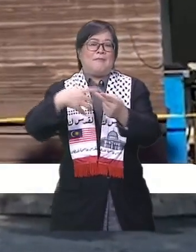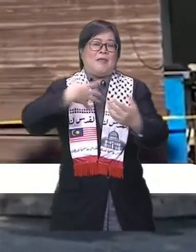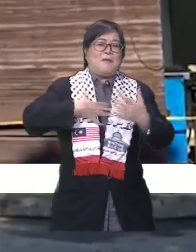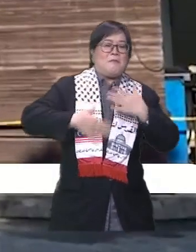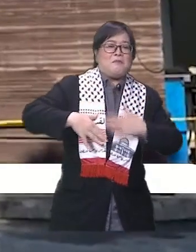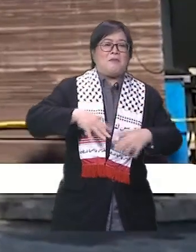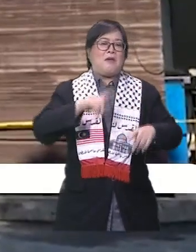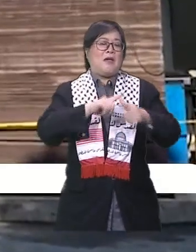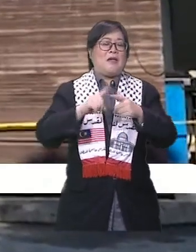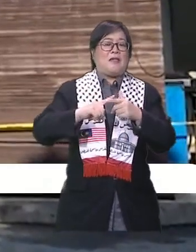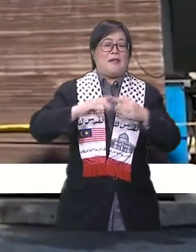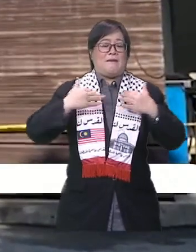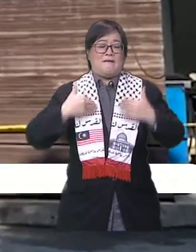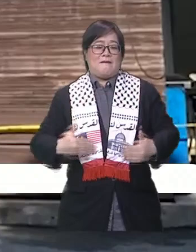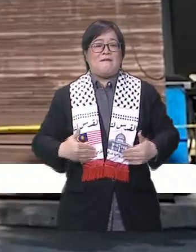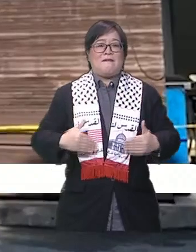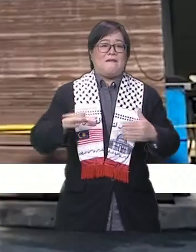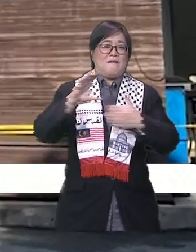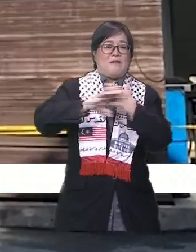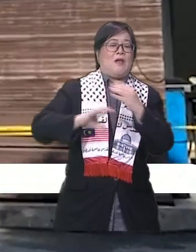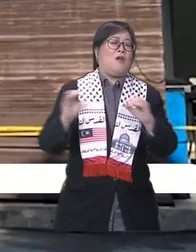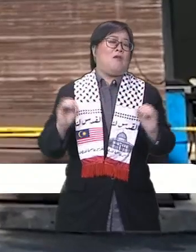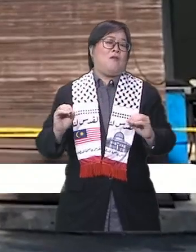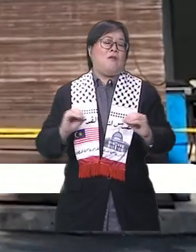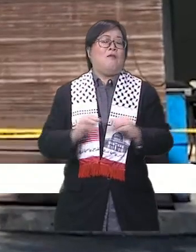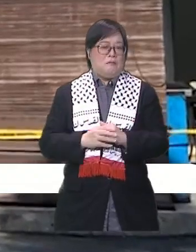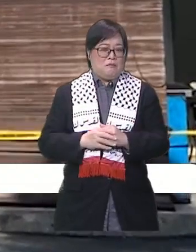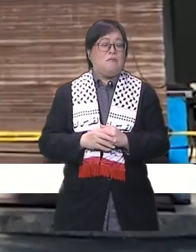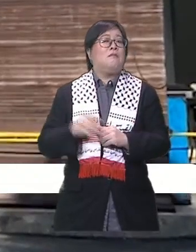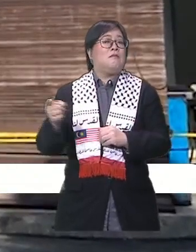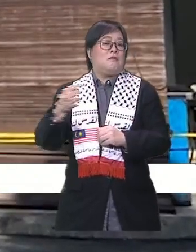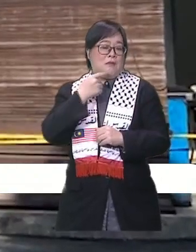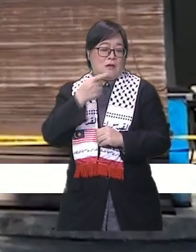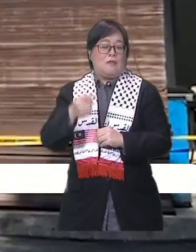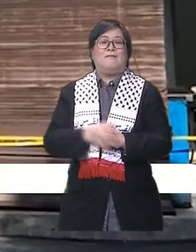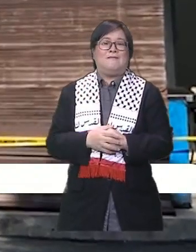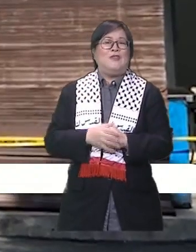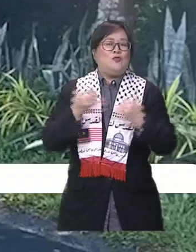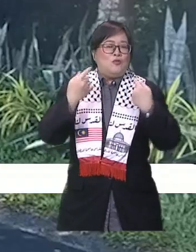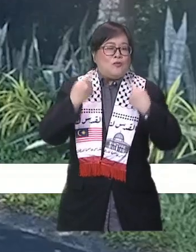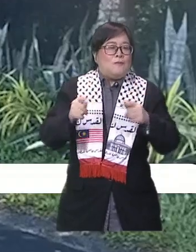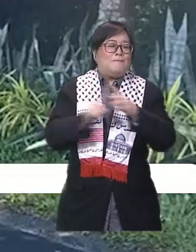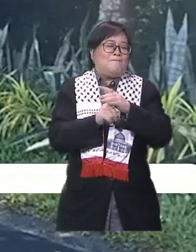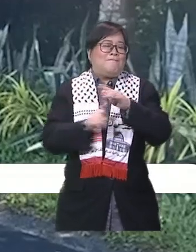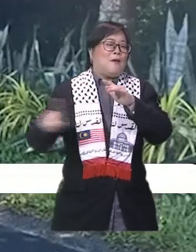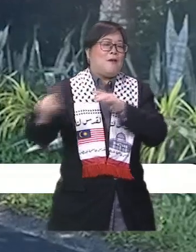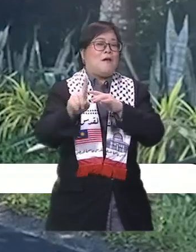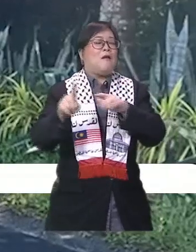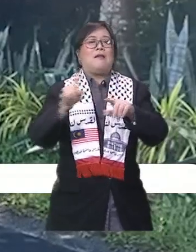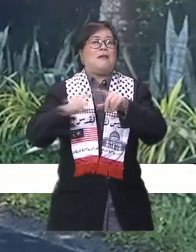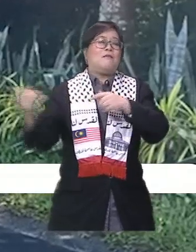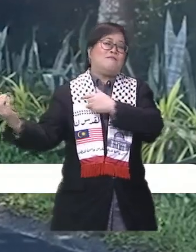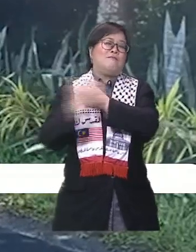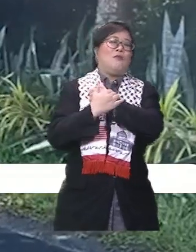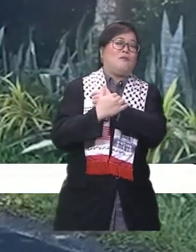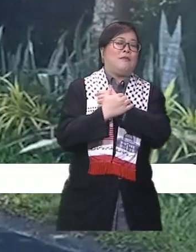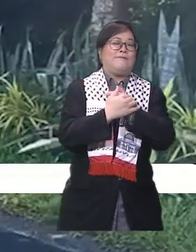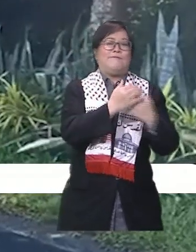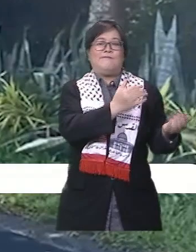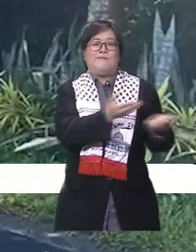atau kecederaan fizikal semasa dikurung mangsa juga menyatakan telah Cuba melarikan diri namun ditangkap dan